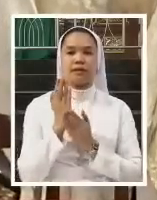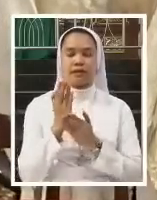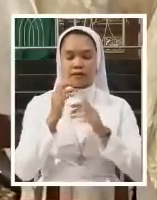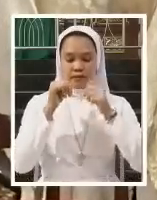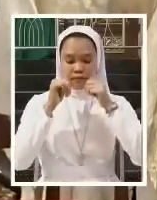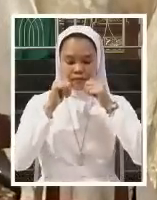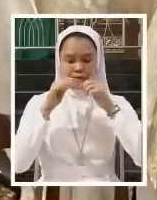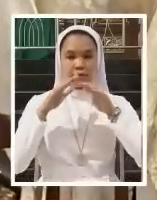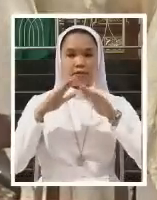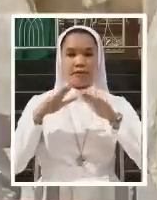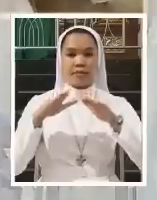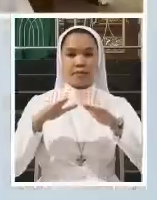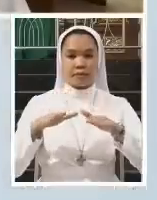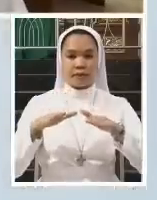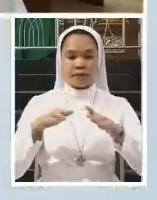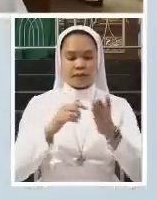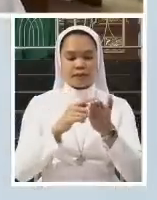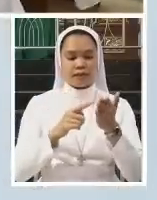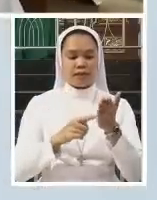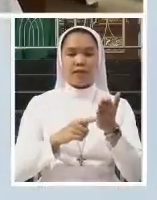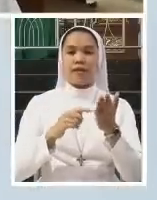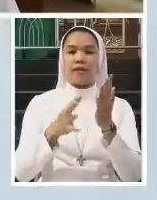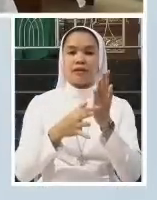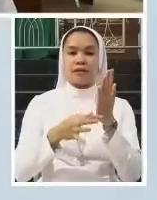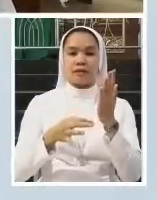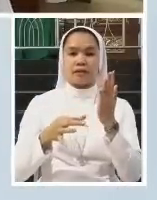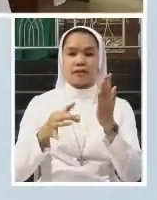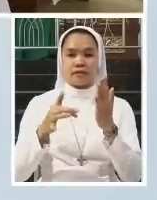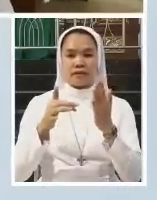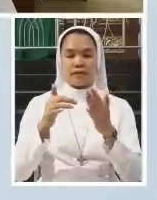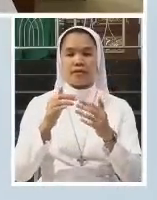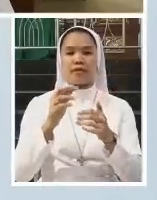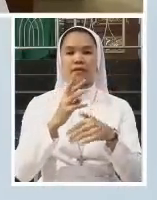nabendisyonan mo ining lana na semong linalang,